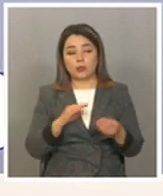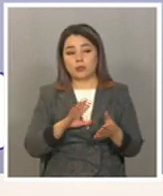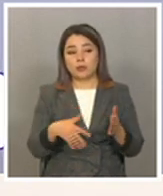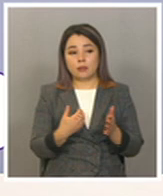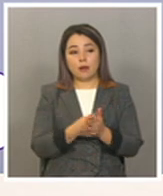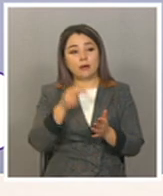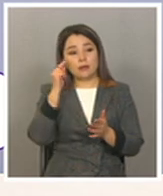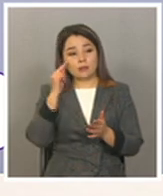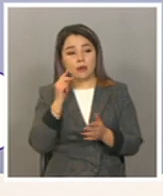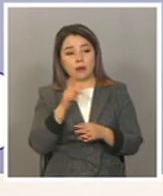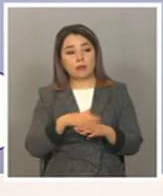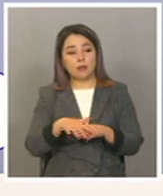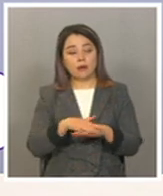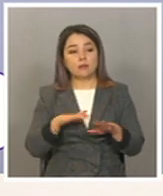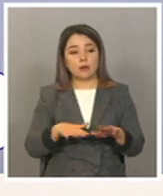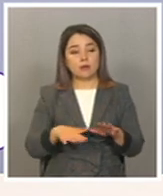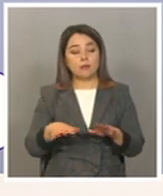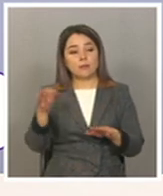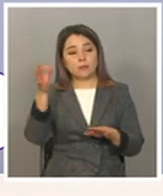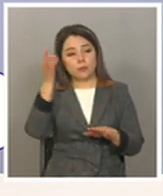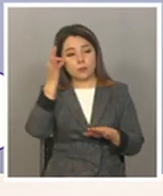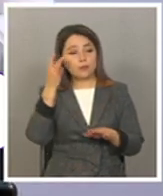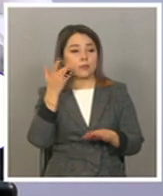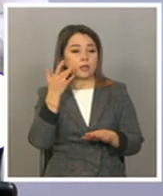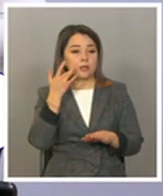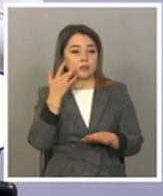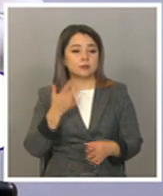Қытай халқының есінде.